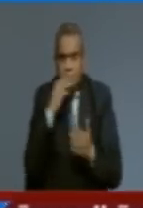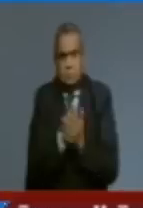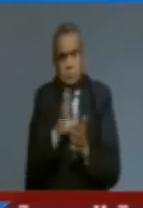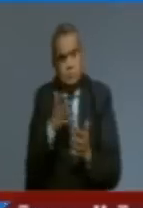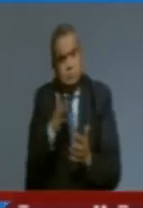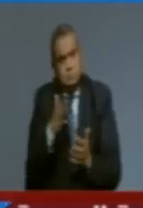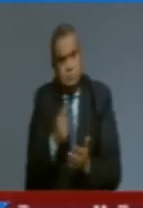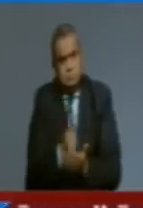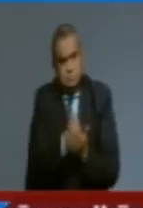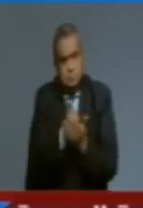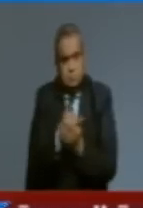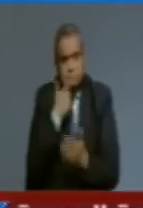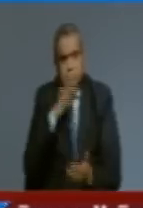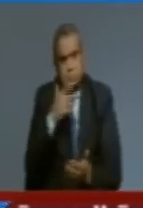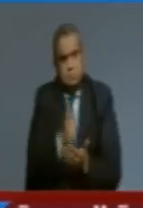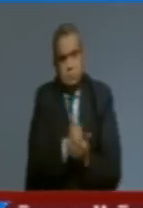تقريبا